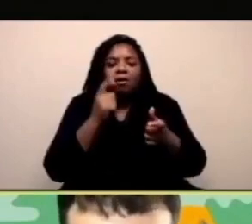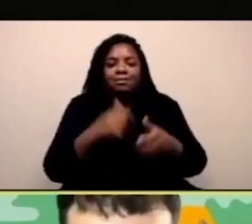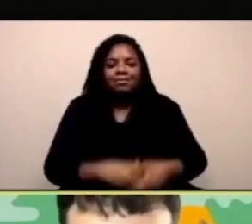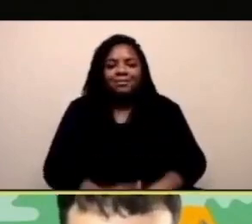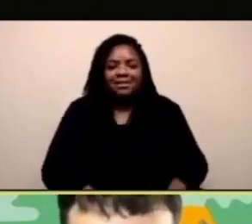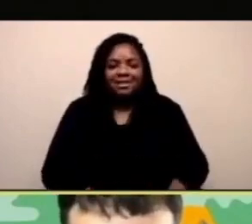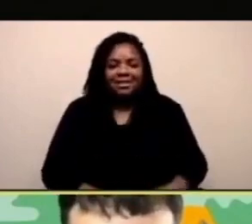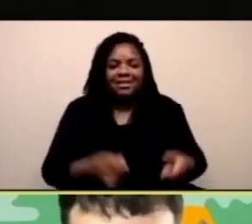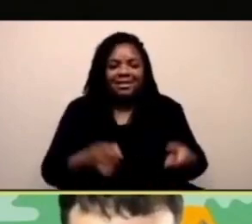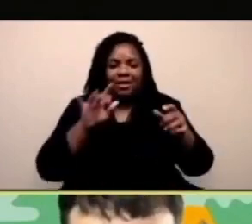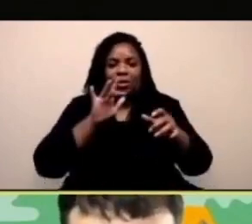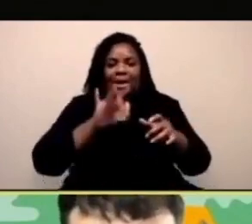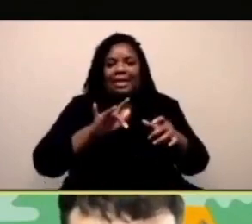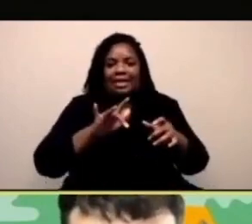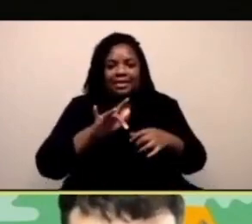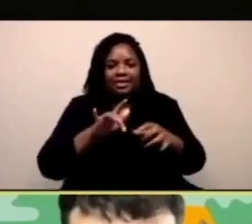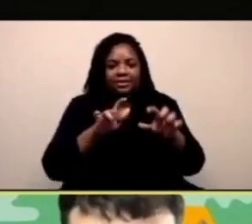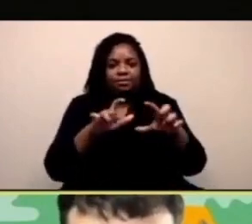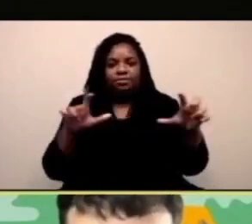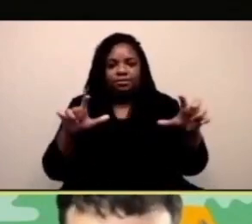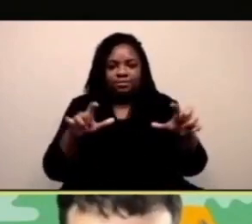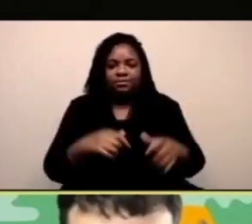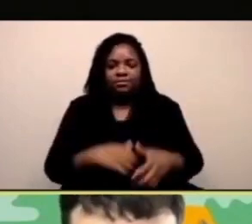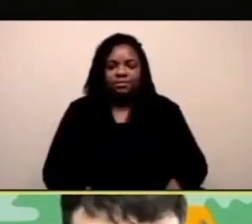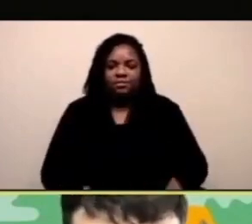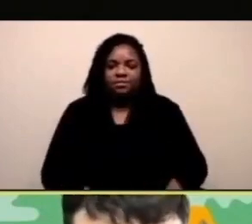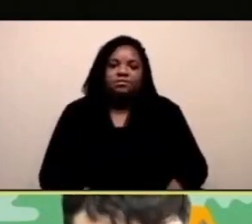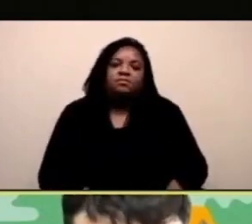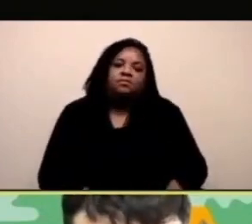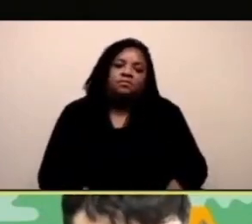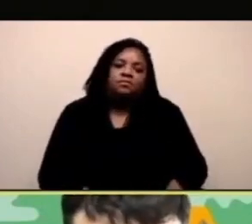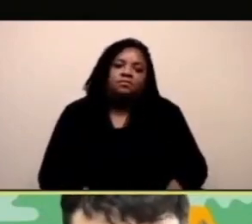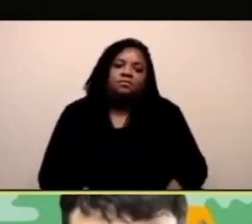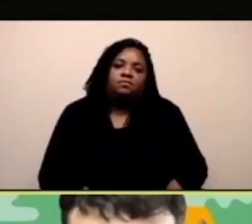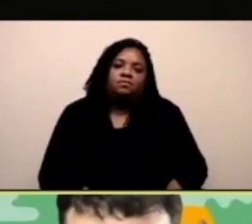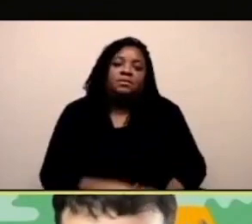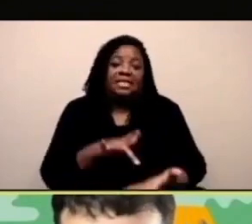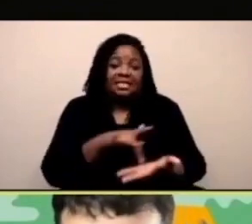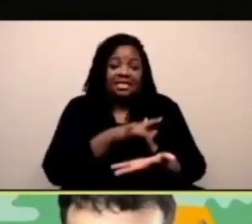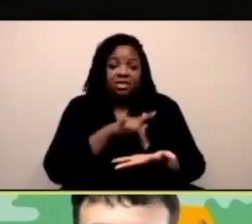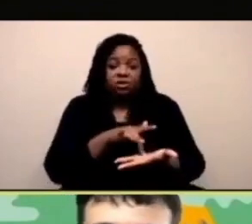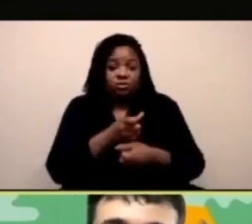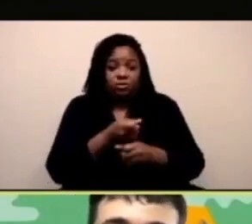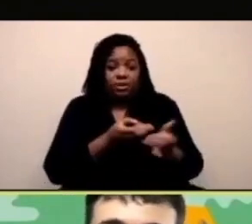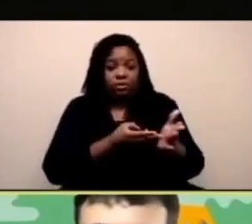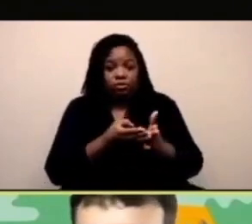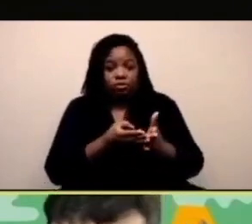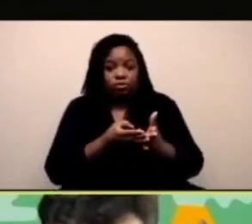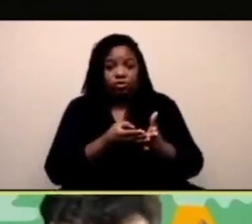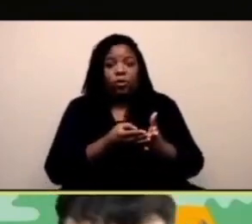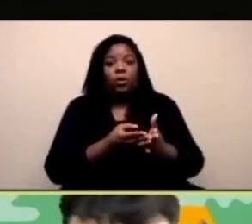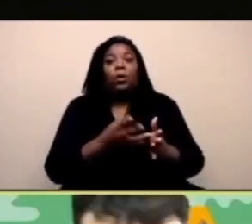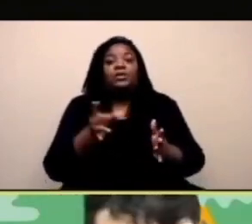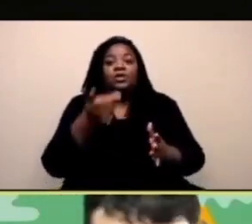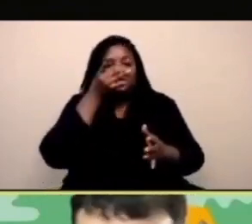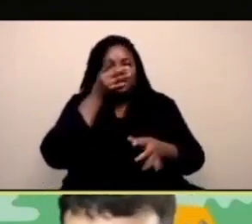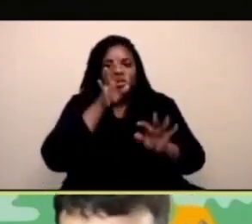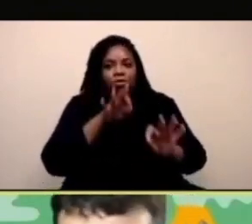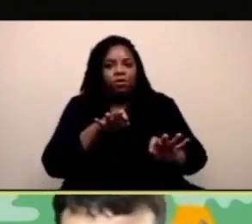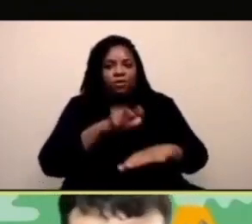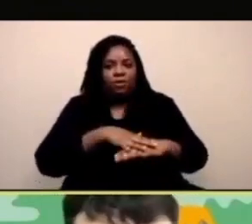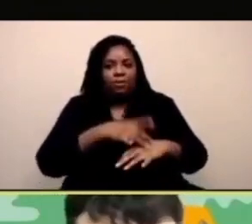が皆さんの方で見えてるかどうかわかりませんがこちらにちっちゃなとこのもの